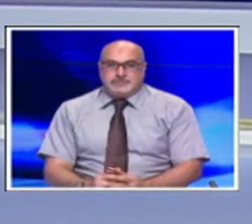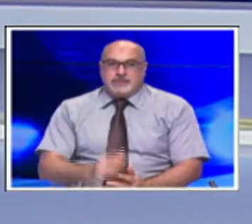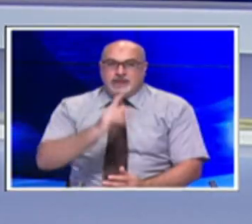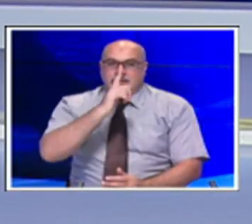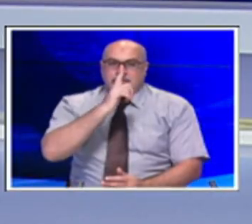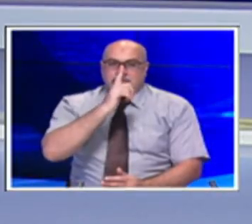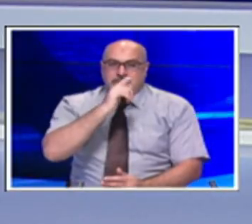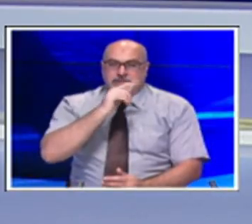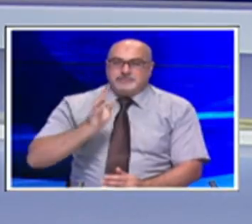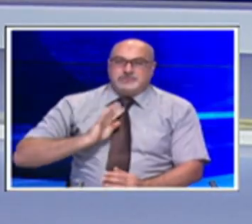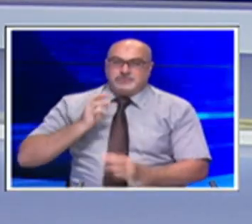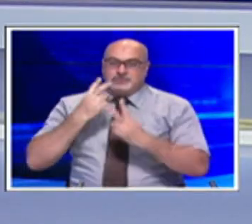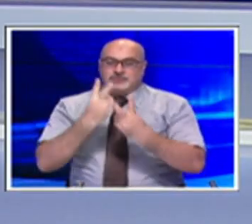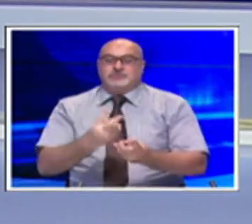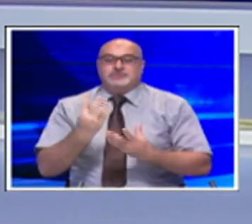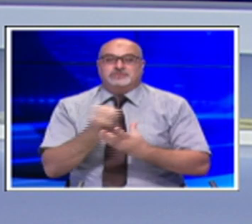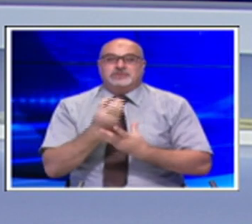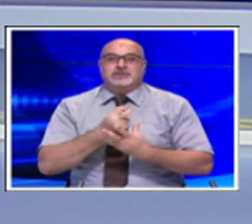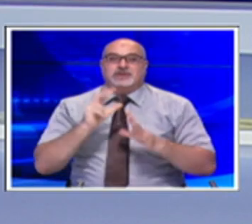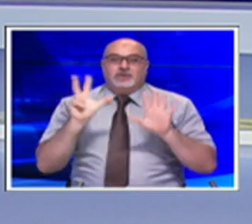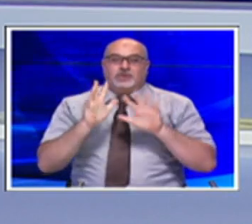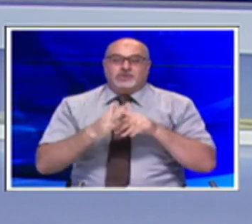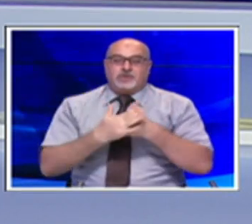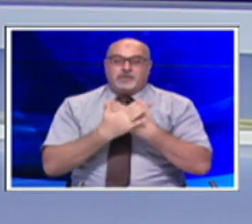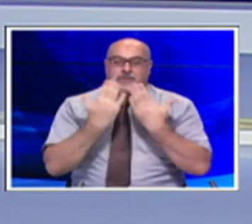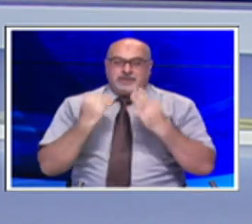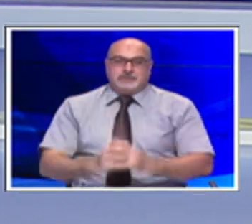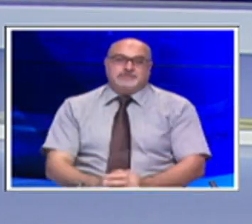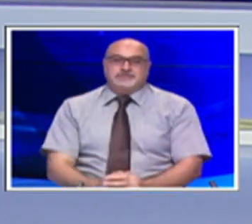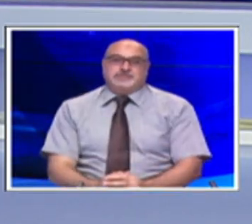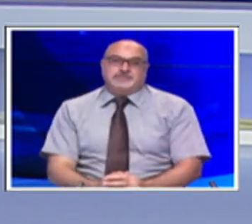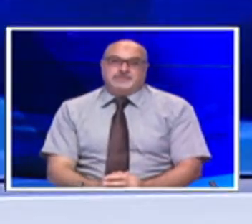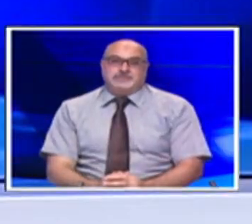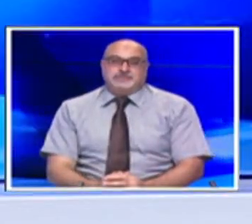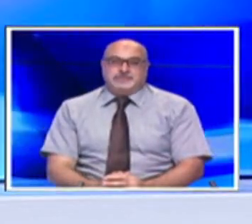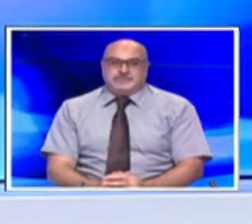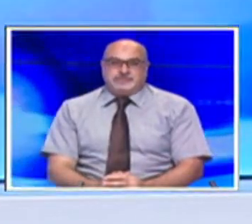أسعدتم صباحا مشاهدينا، أهلا بكم إلى أولى نشراتنا الإخبارية.